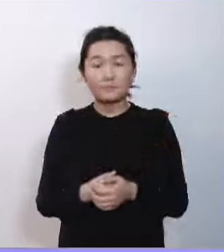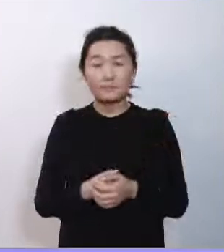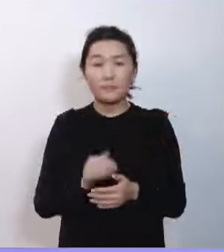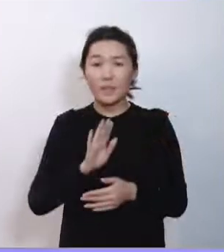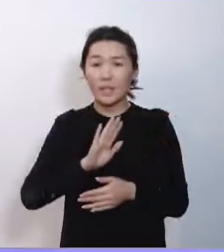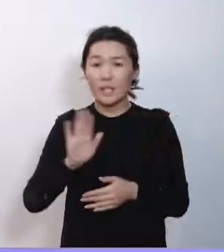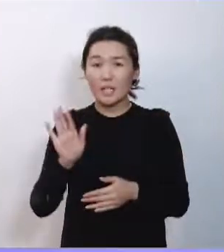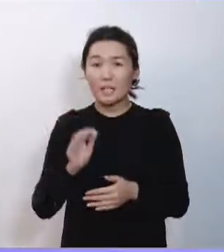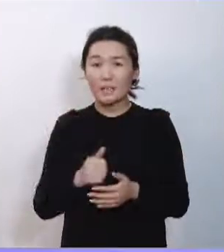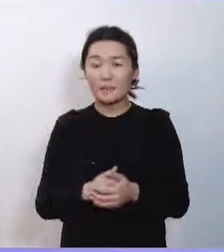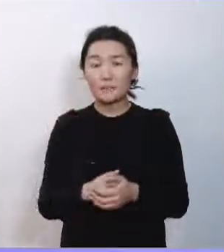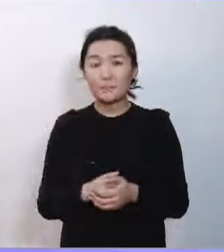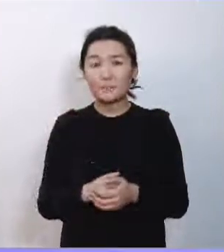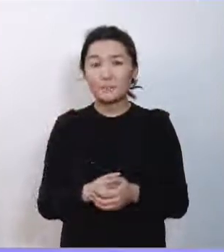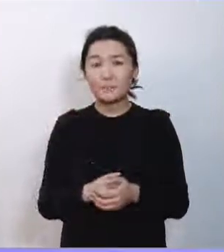Нет.